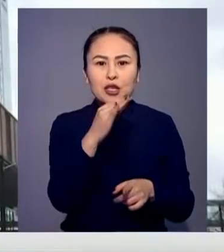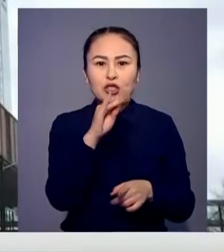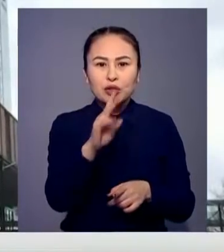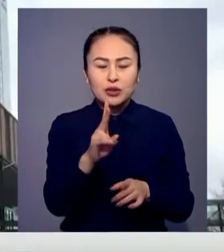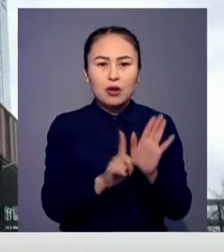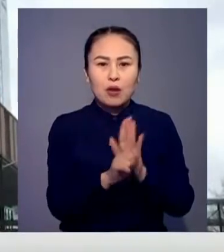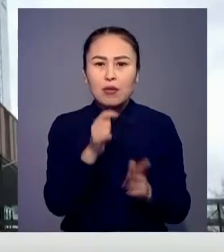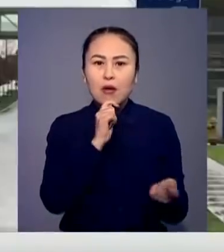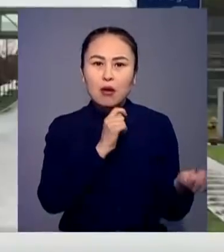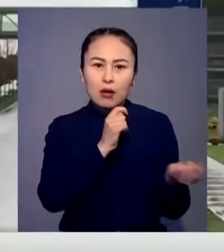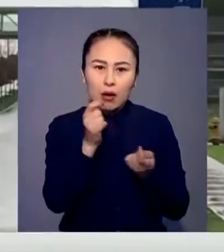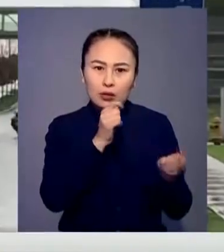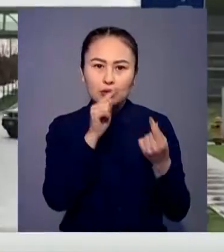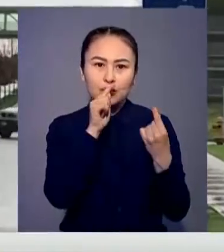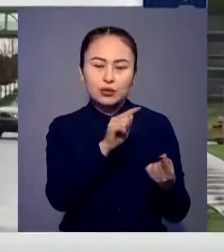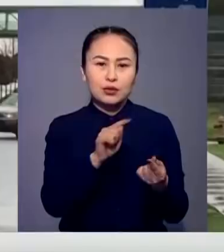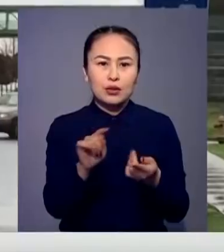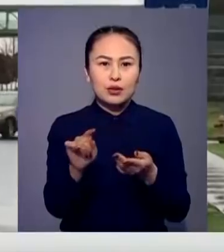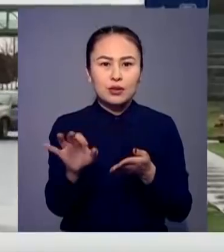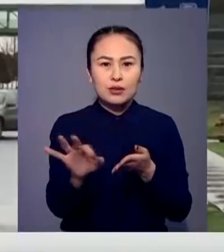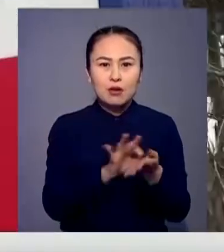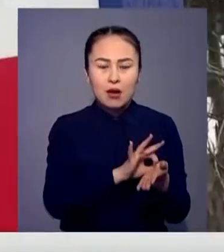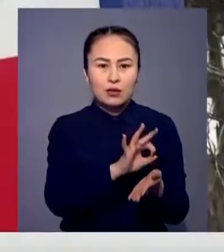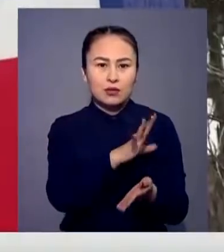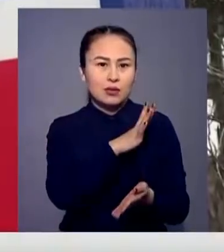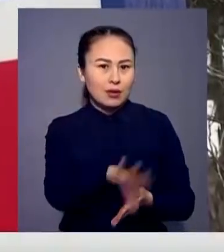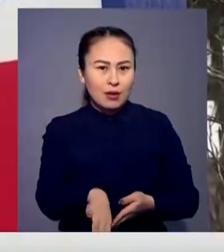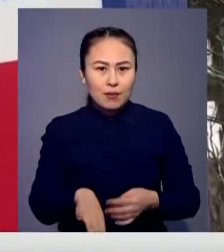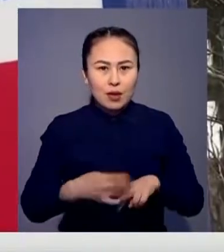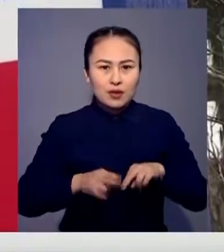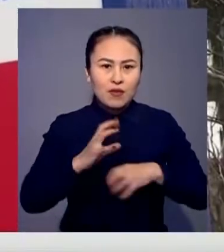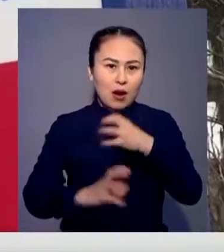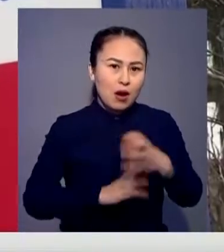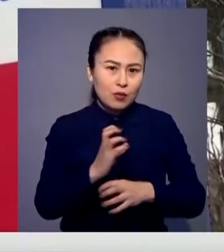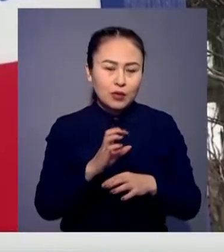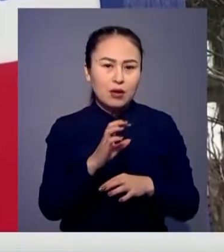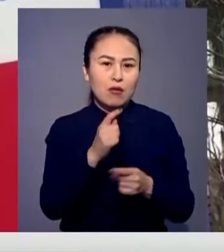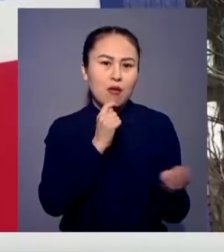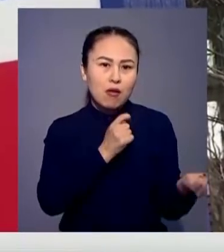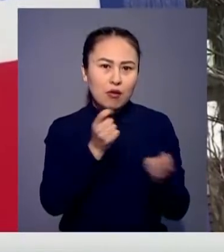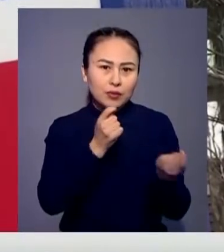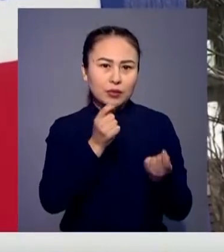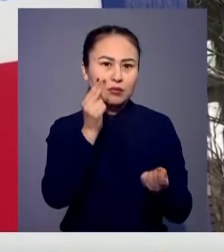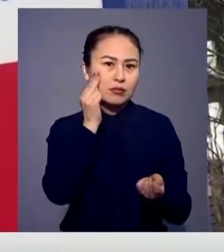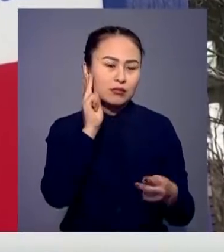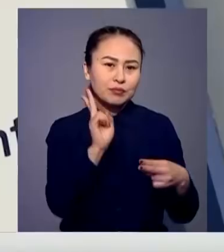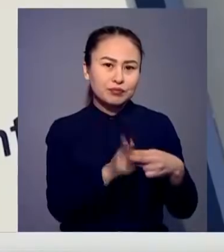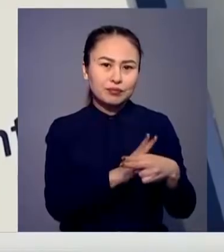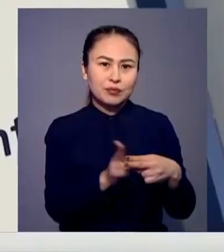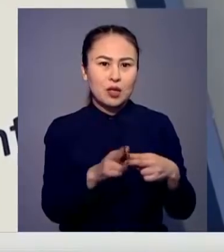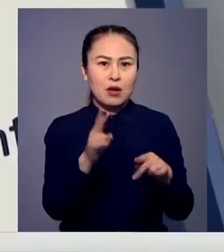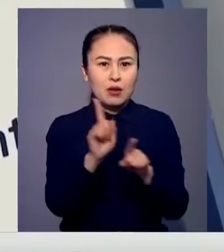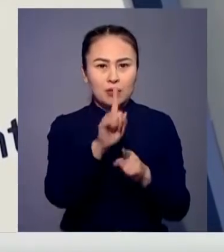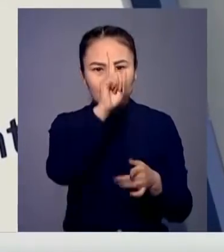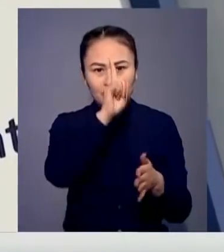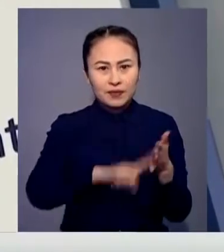қарсы шұғыл әрекет етпеген. Бұл халықаралық қауымдастықтың Қытайдың індетке тосқауыл қоя алатынына сенімін азайтып отыр, дейді Вашингтон.